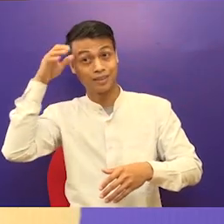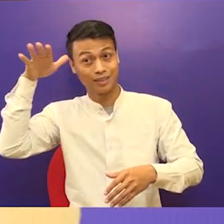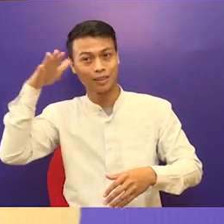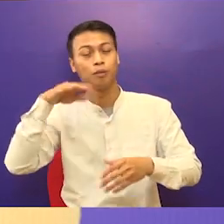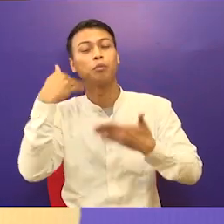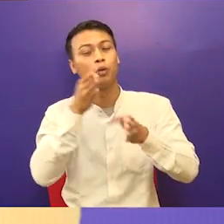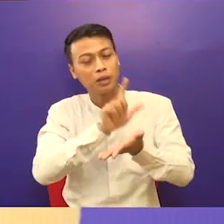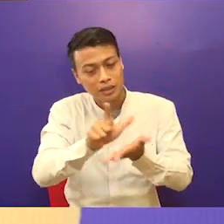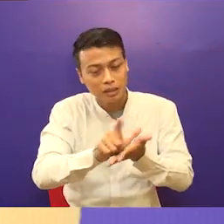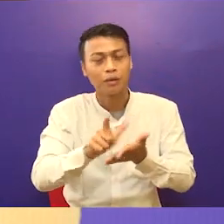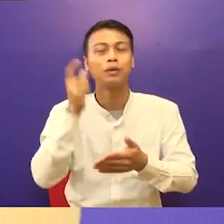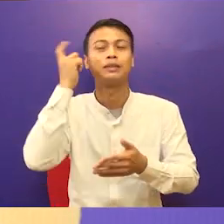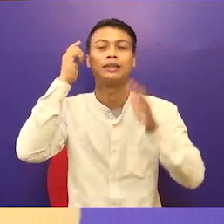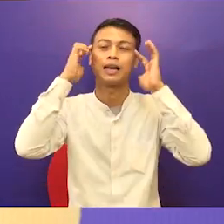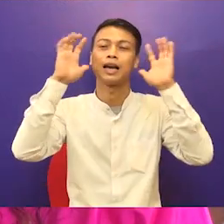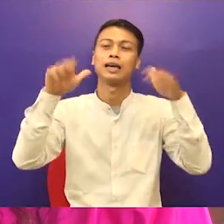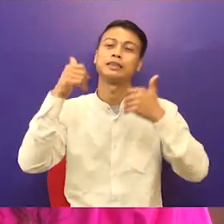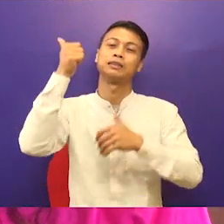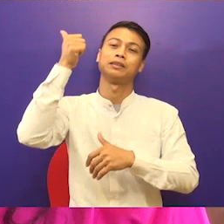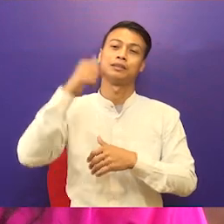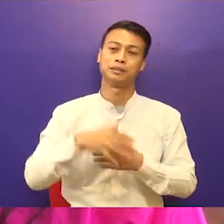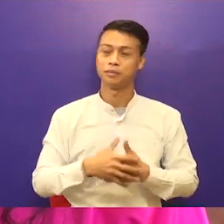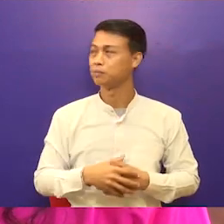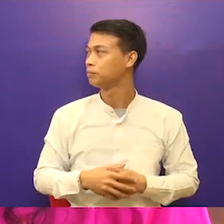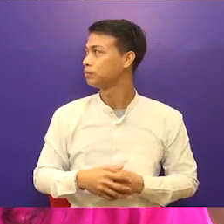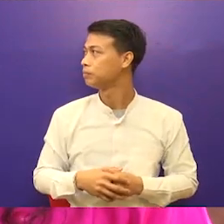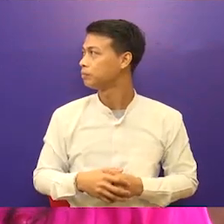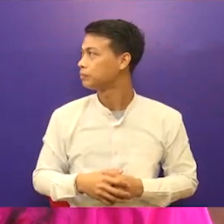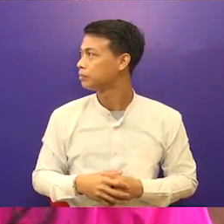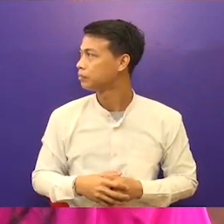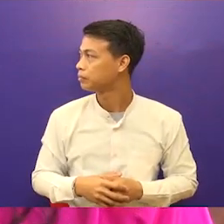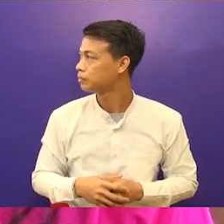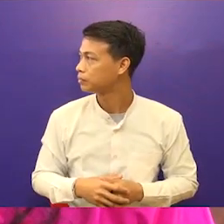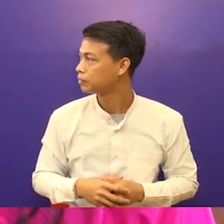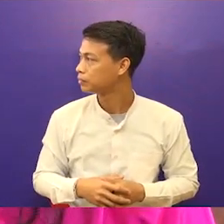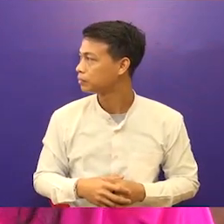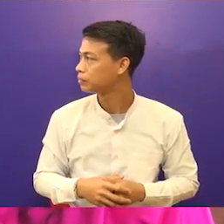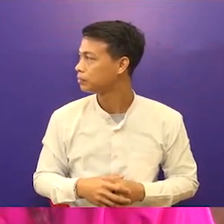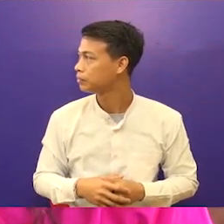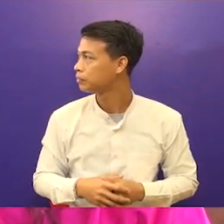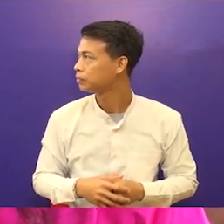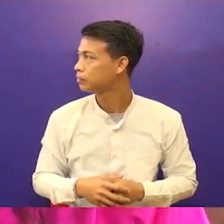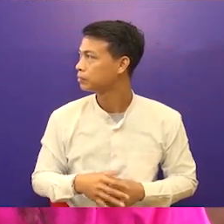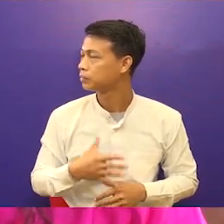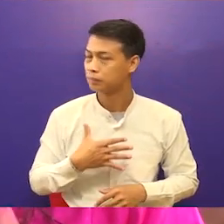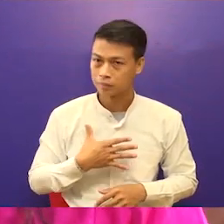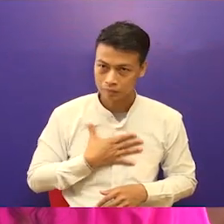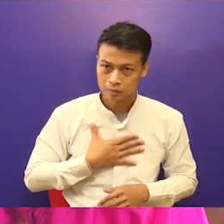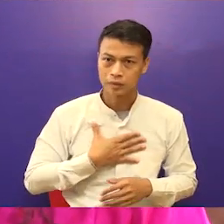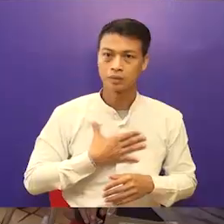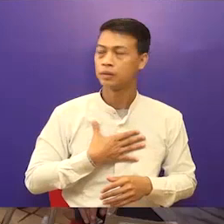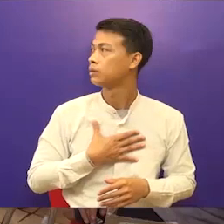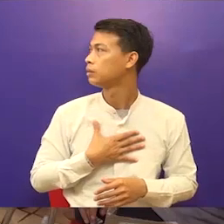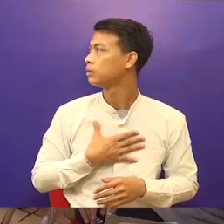တော်တော်ကိုခဲရင်းနေ။အဲ့ဒီစိတ်နဲ့ကျမအခုဆရာမတယောက်ဖြစ်လာတယ်။အထူးပညာရေးတင်မှာ facilitator တယောက်ကျမနေ